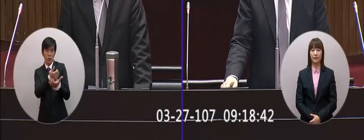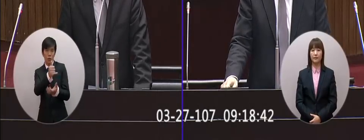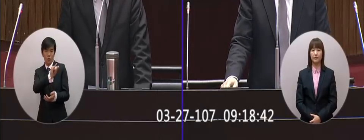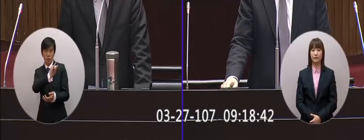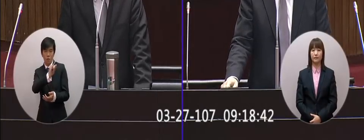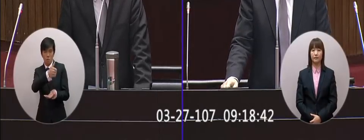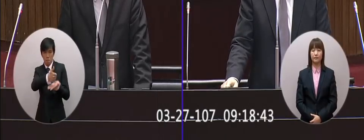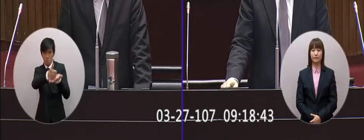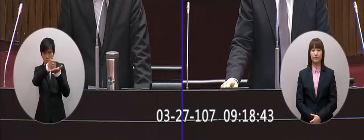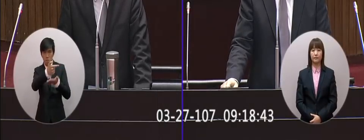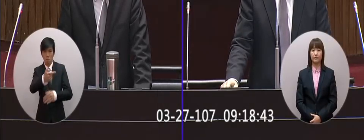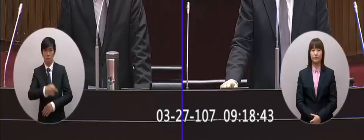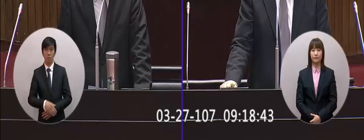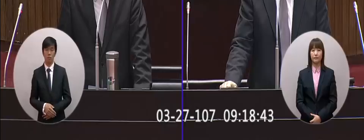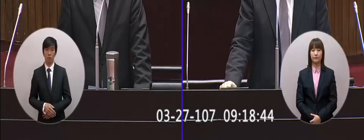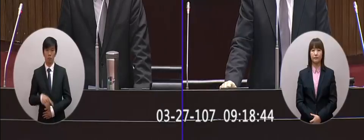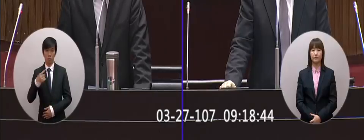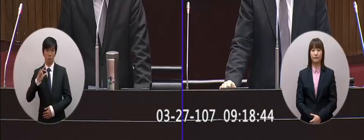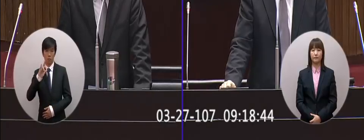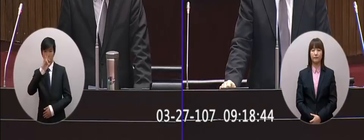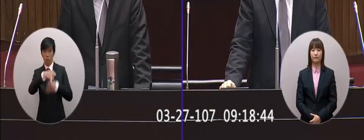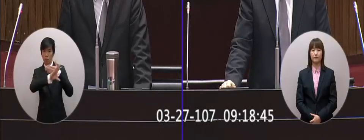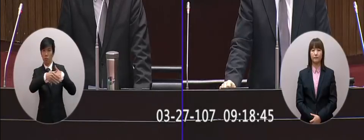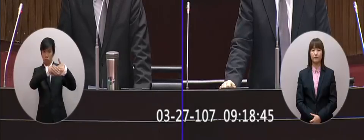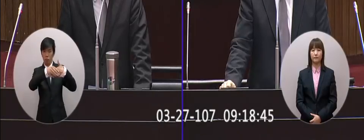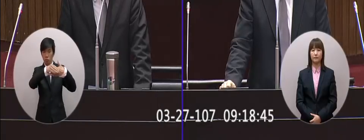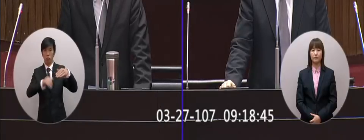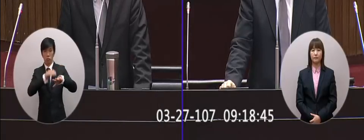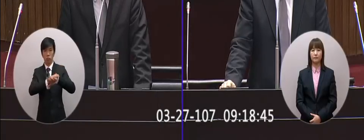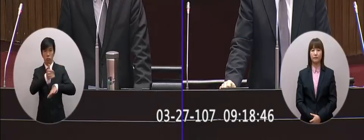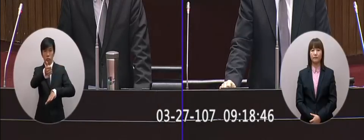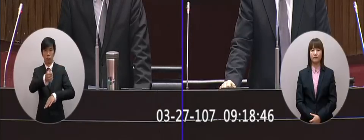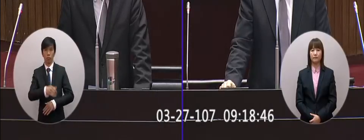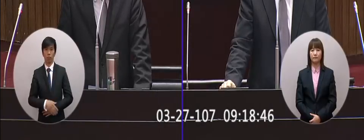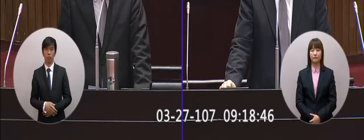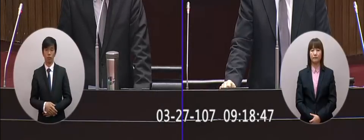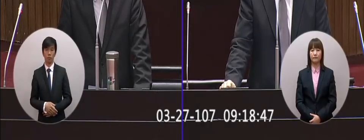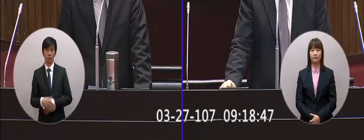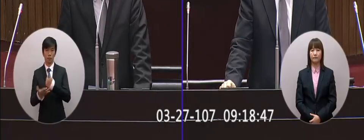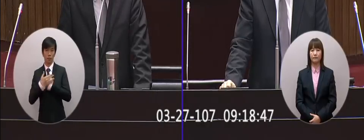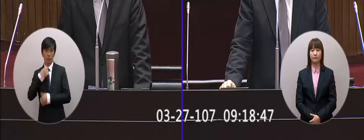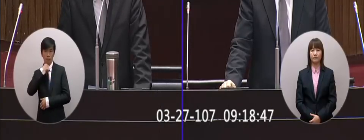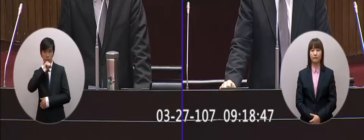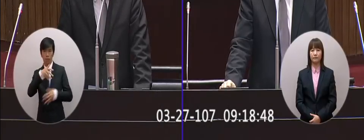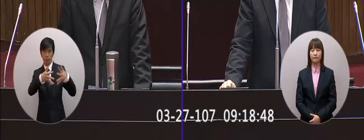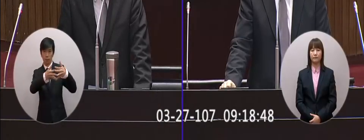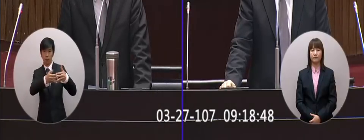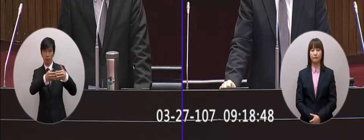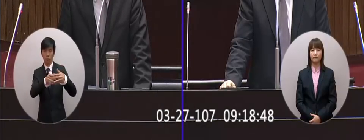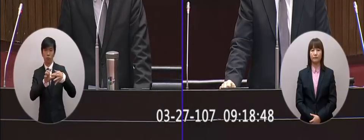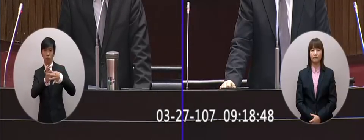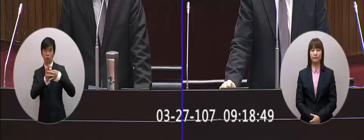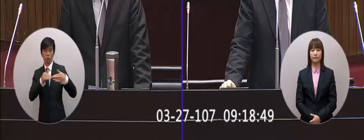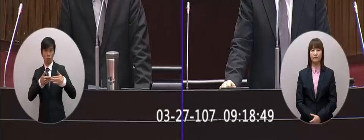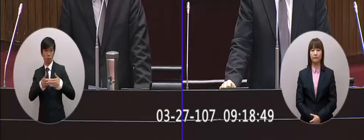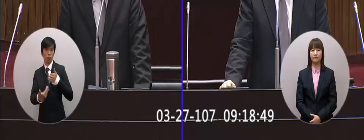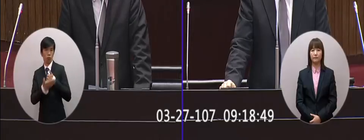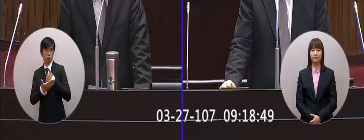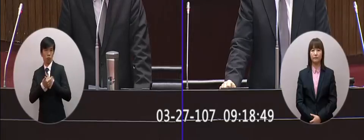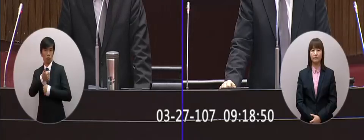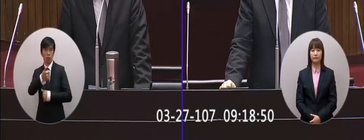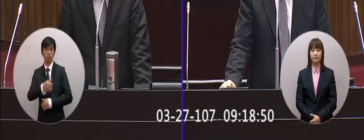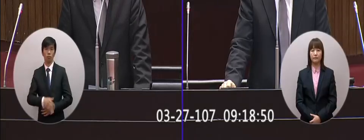，这一次的外交的访问非常成功，对促进美国跟台湾的关系，也有很大的